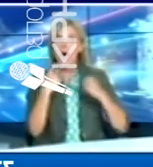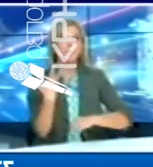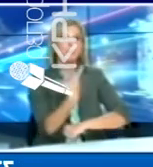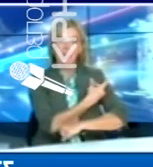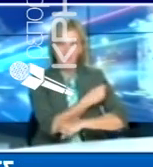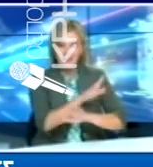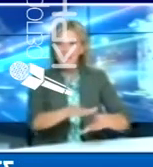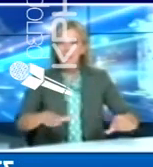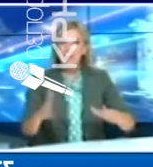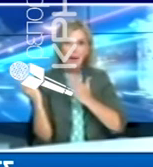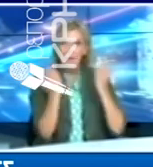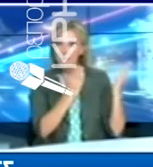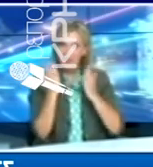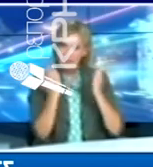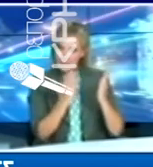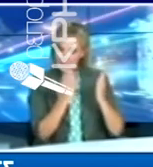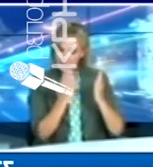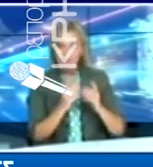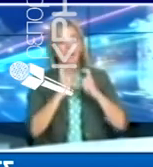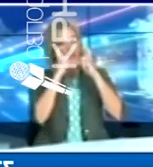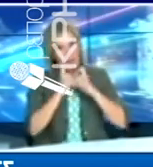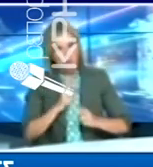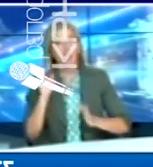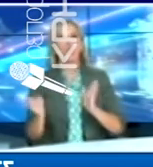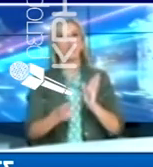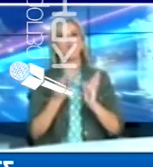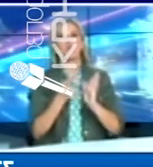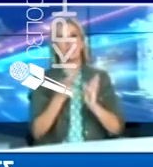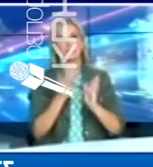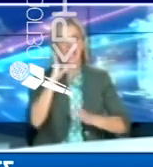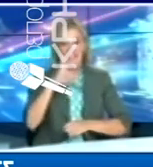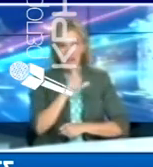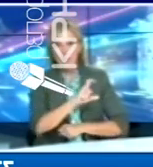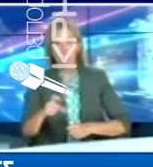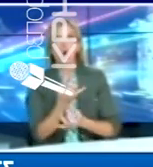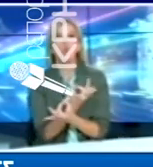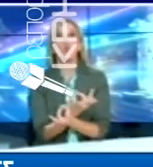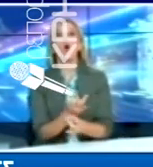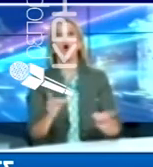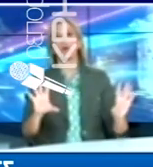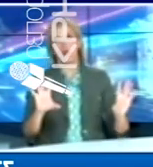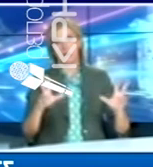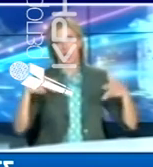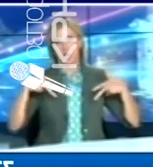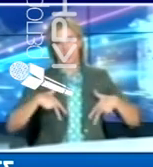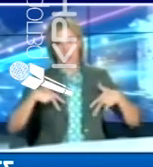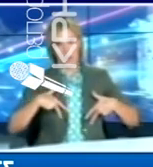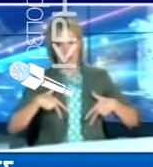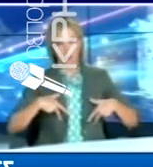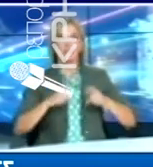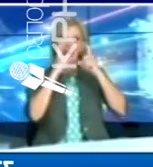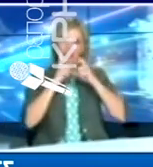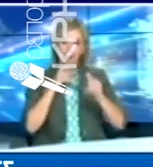μαθητές, υποχρεωτικά είναι τα δύο self-test κάθε εβδομάδα, τα οποία όμως διατίθονται δωρεάν από το κράτος και δηλώνονται υποχρεωτικά στην